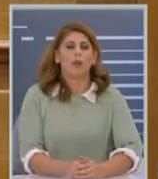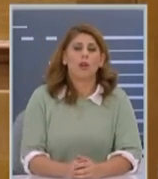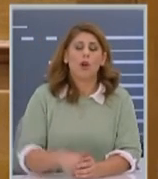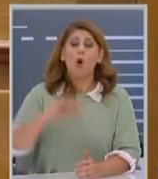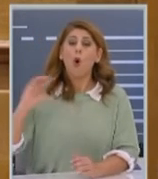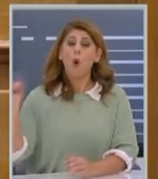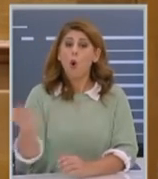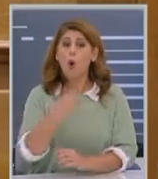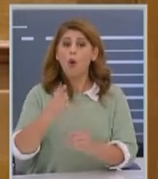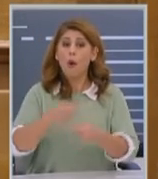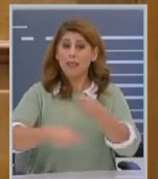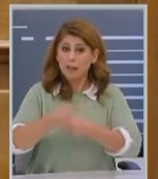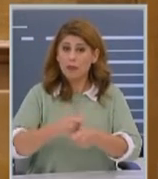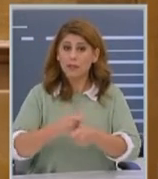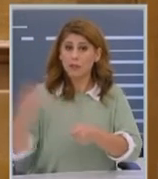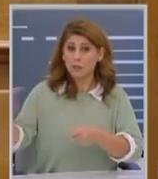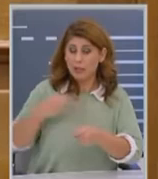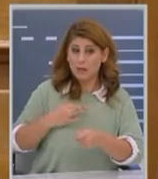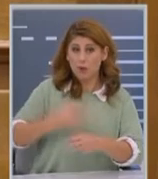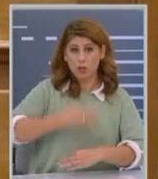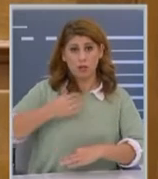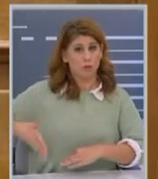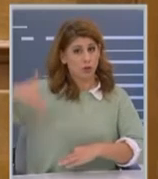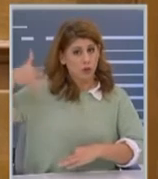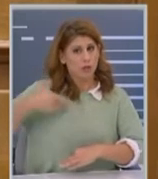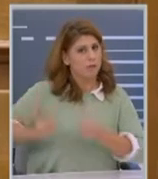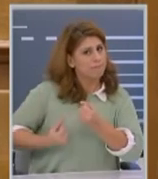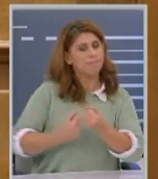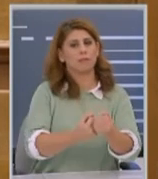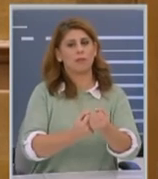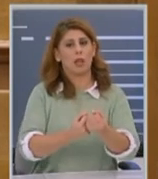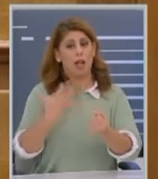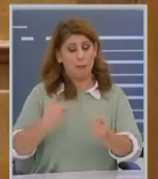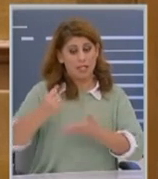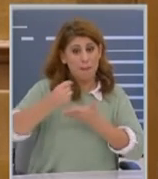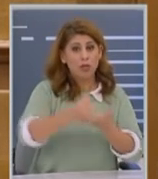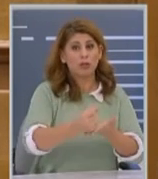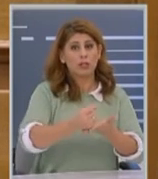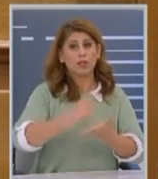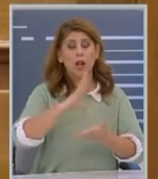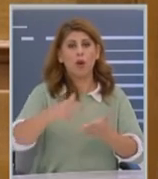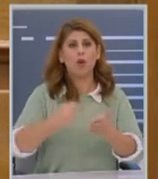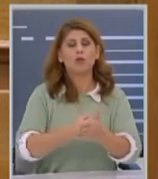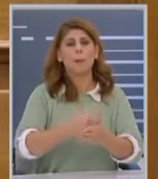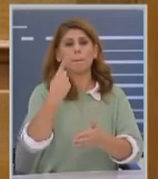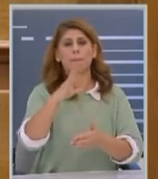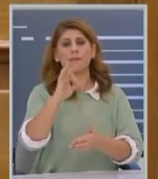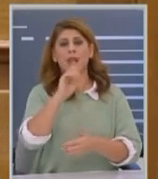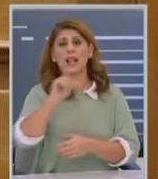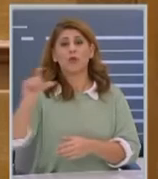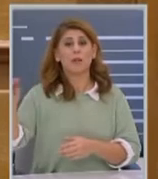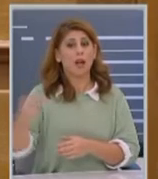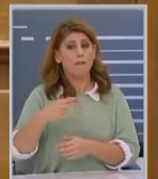το 2016 είναι εντυπωσιακή. Προχθεσινά δημοσιεύματα. Από τα συνολικά 18 δις